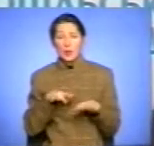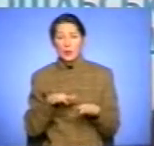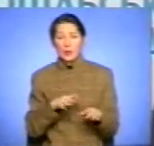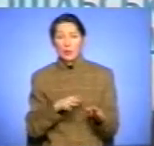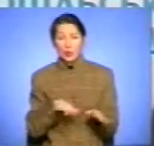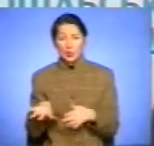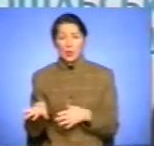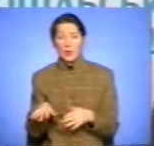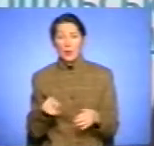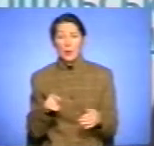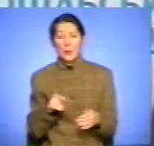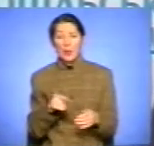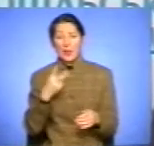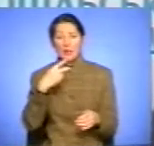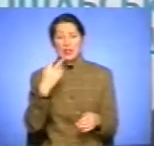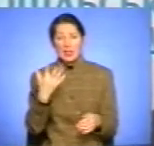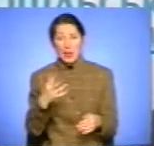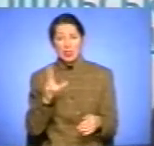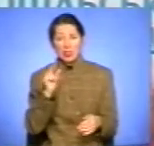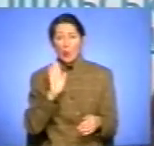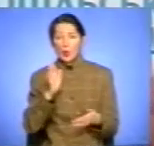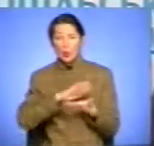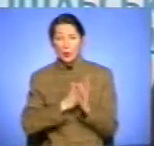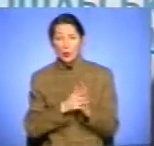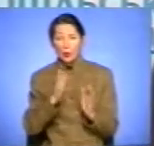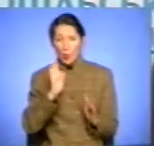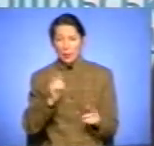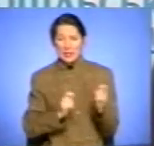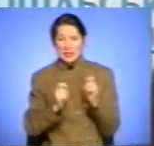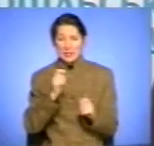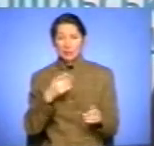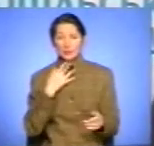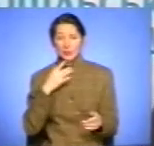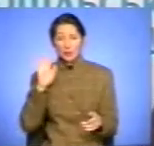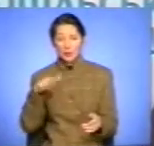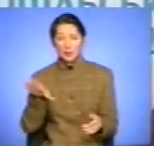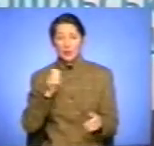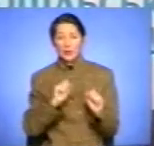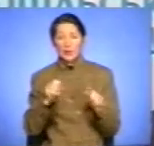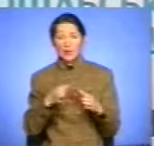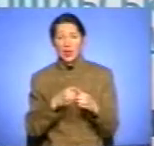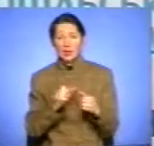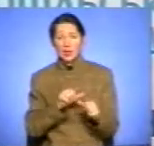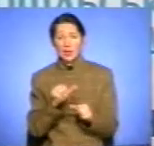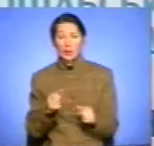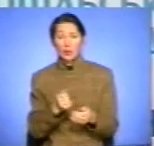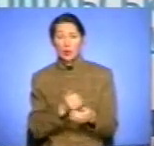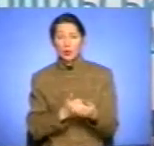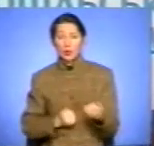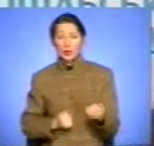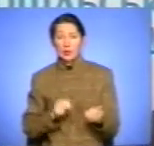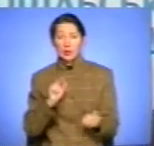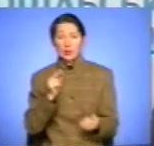Гіннеса 25 число було погоджене що буде сесія проголосували всі керівники фракції крім утрималася чашка Марія